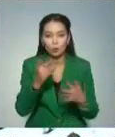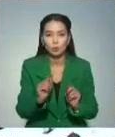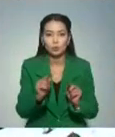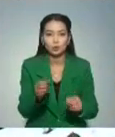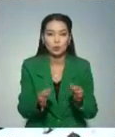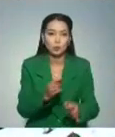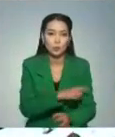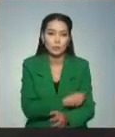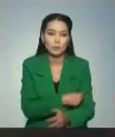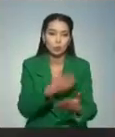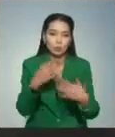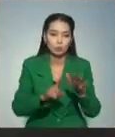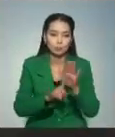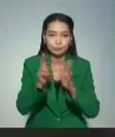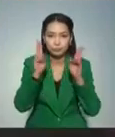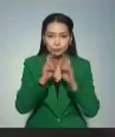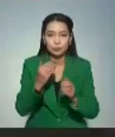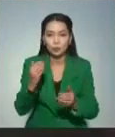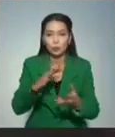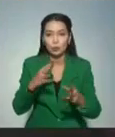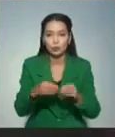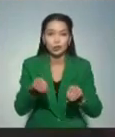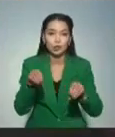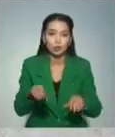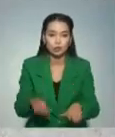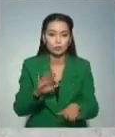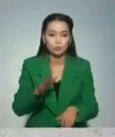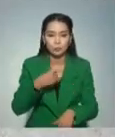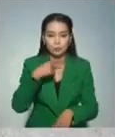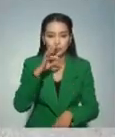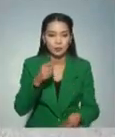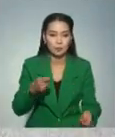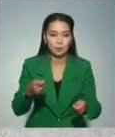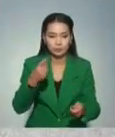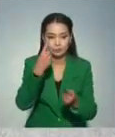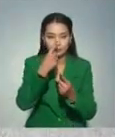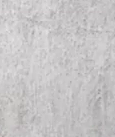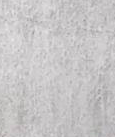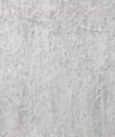медициналық сараптама тағайындалған. Соның нәтижесі бойынша шешім қабылданады дейді полиция басқармасындағылар.